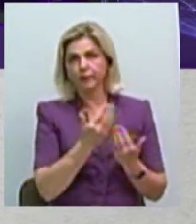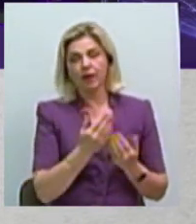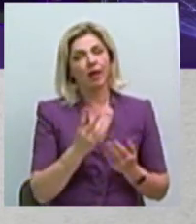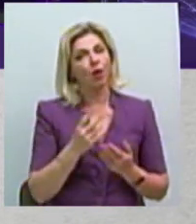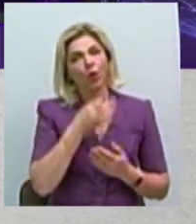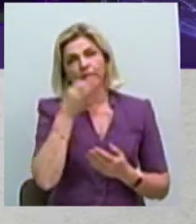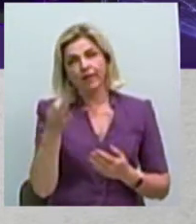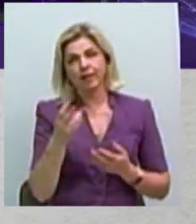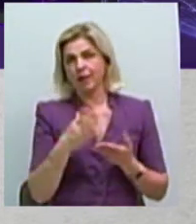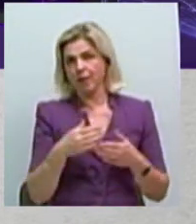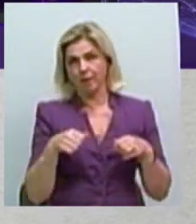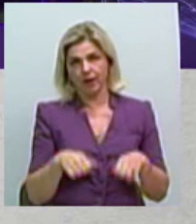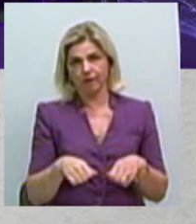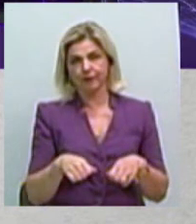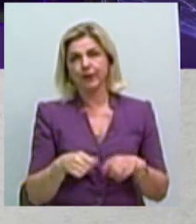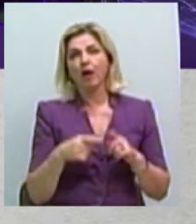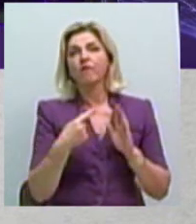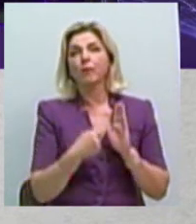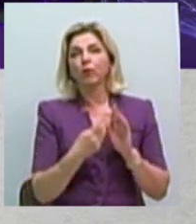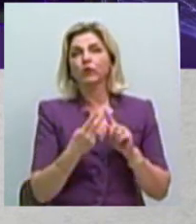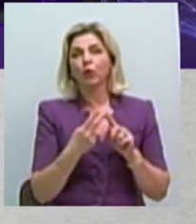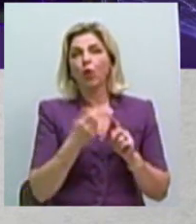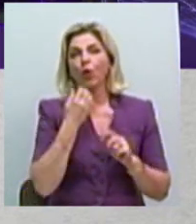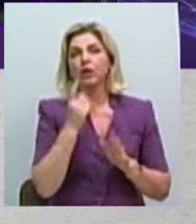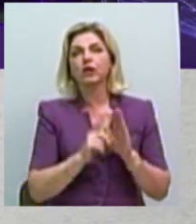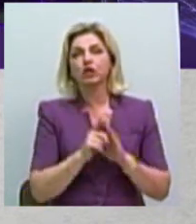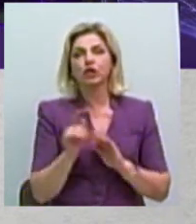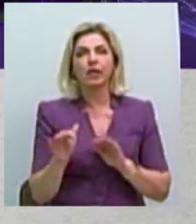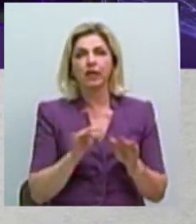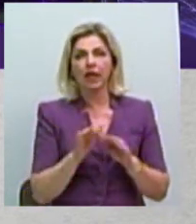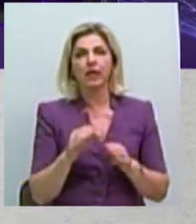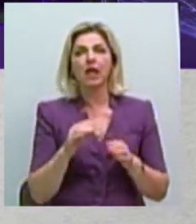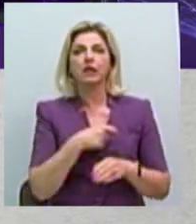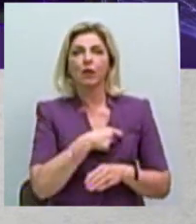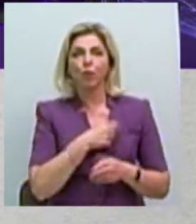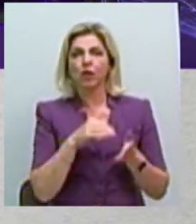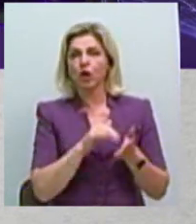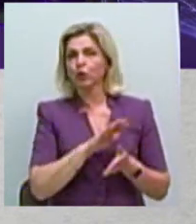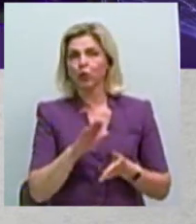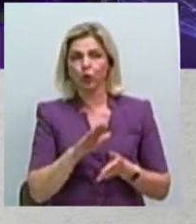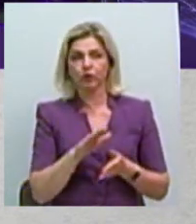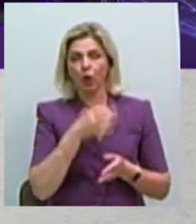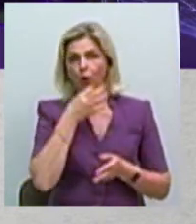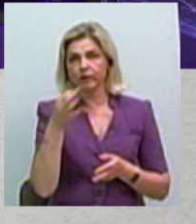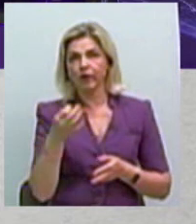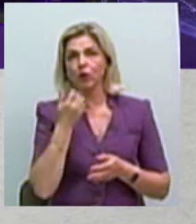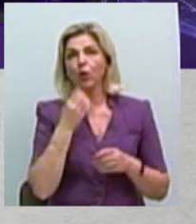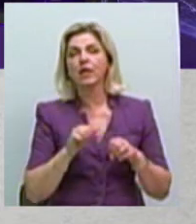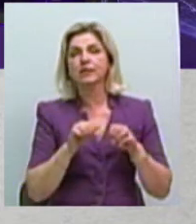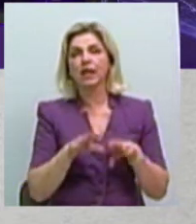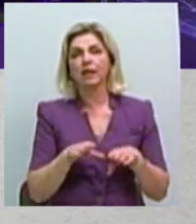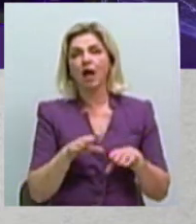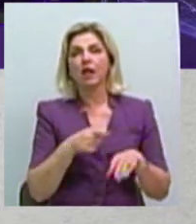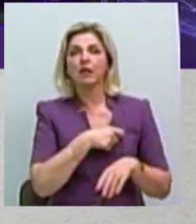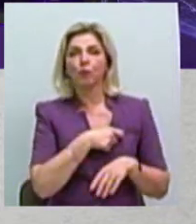права. Коли починає діяти депутатська недоторканність? З моменту, коли складена присяга. З моменту визнання